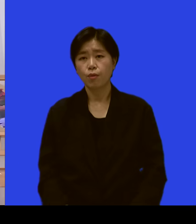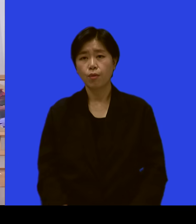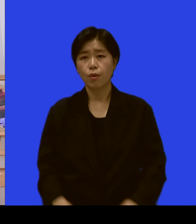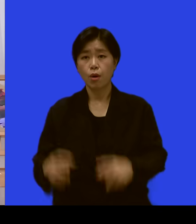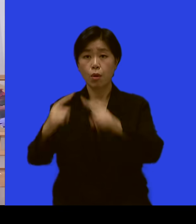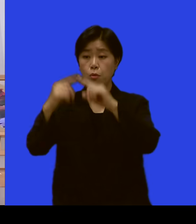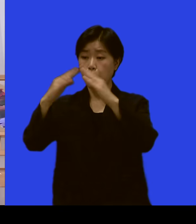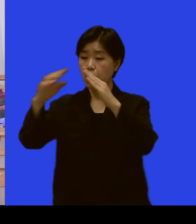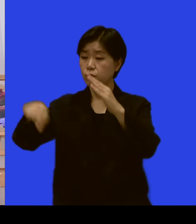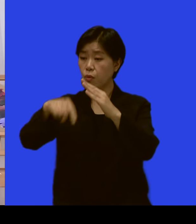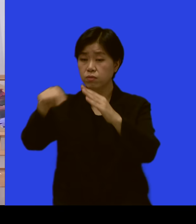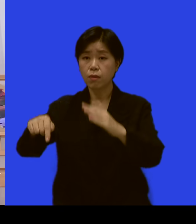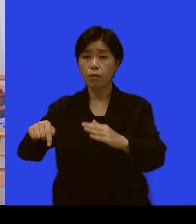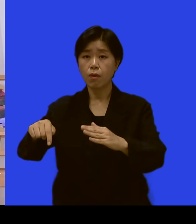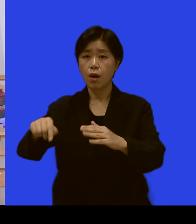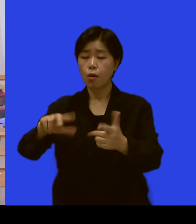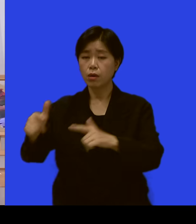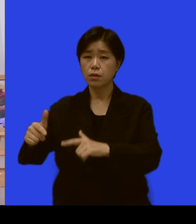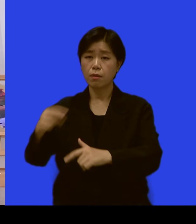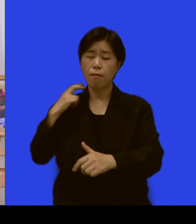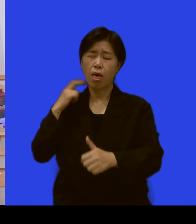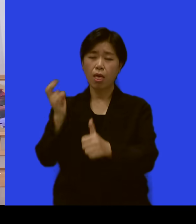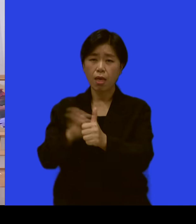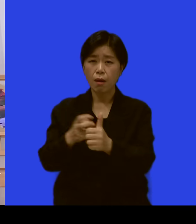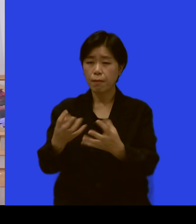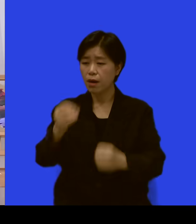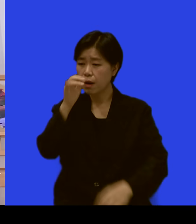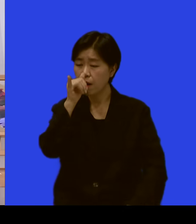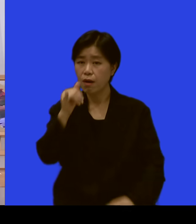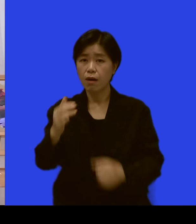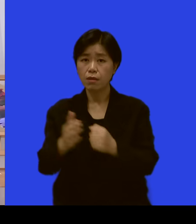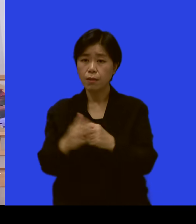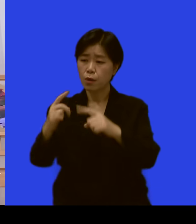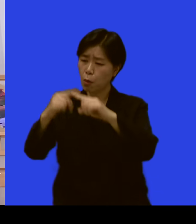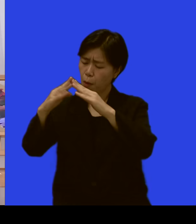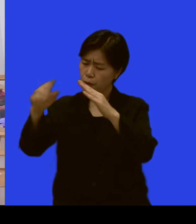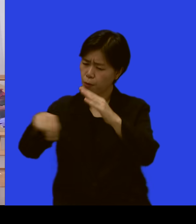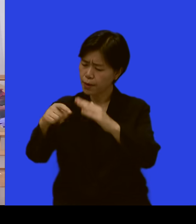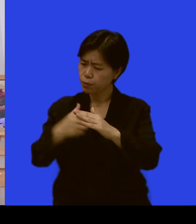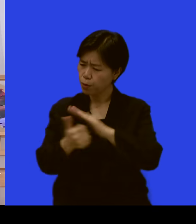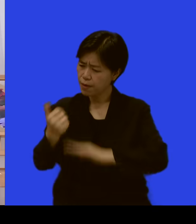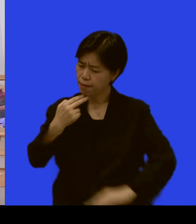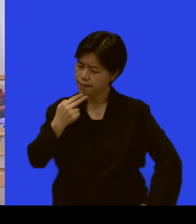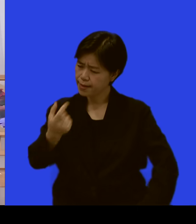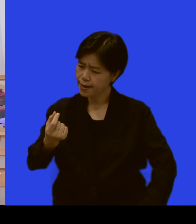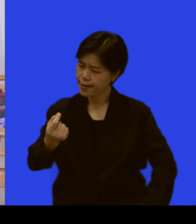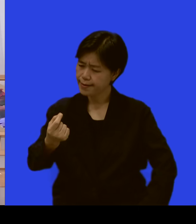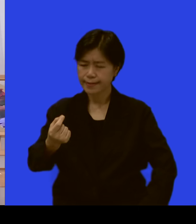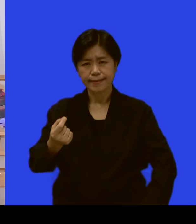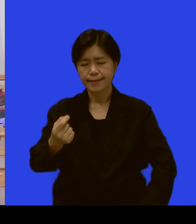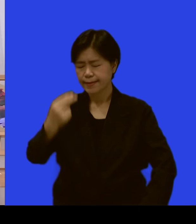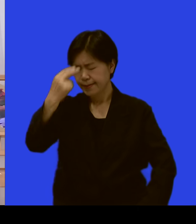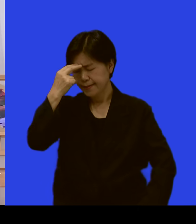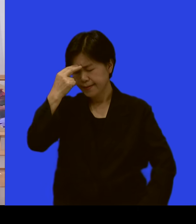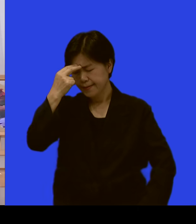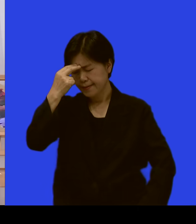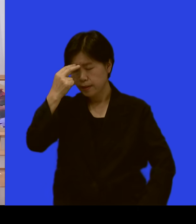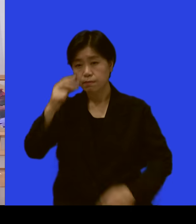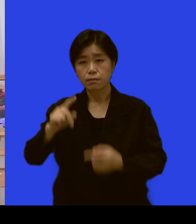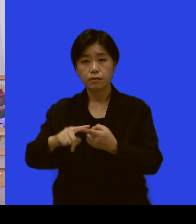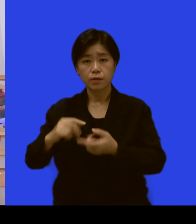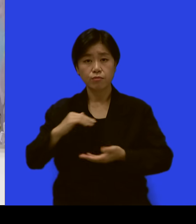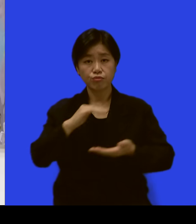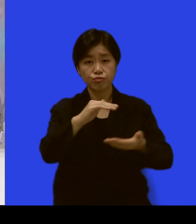사랑을 해줘도 이거 막 뒤통수나 치고 이거 네네. 언제까지 교회에 소망이 없는 것 같고 예. 앞으로 우리가 사역에 소망이 없는 것 같아요.